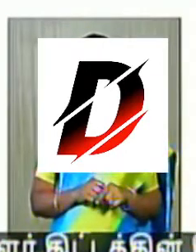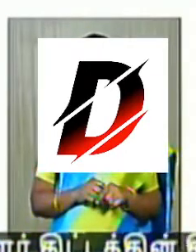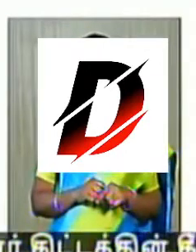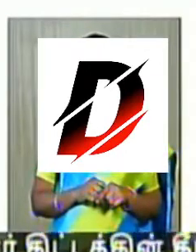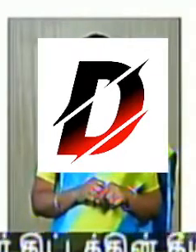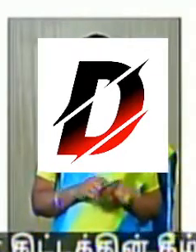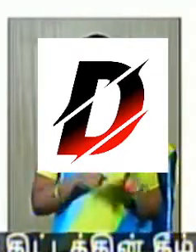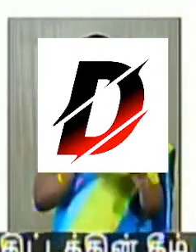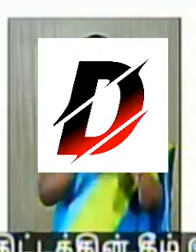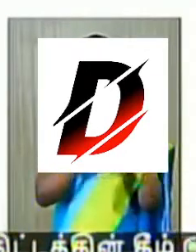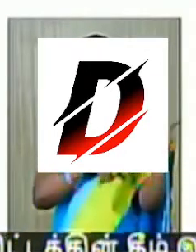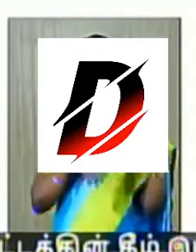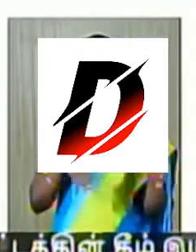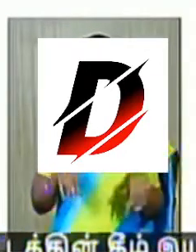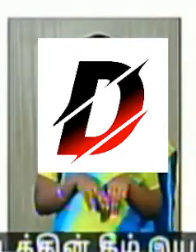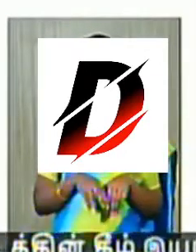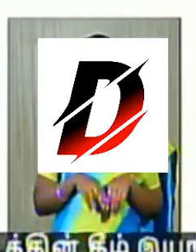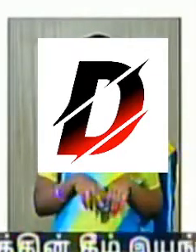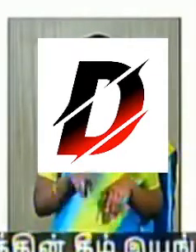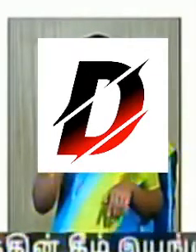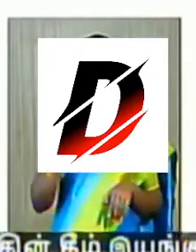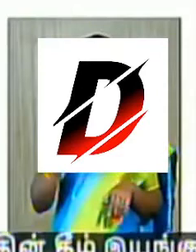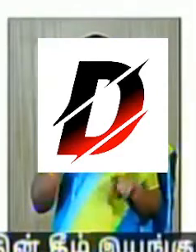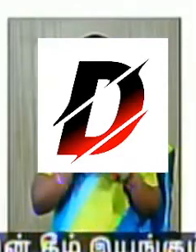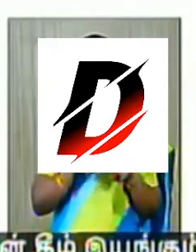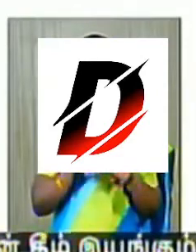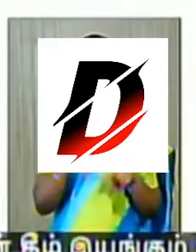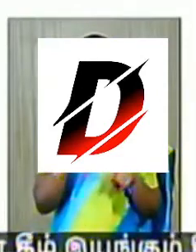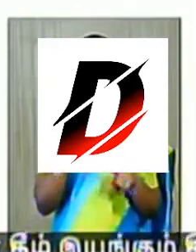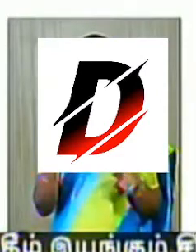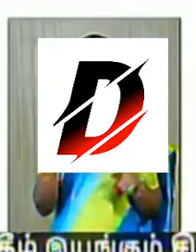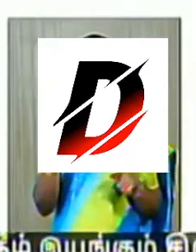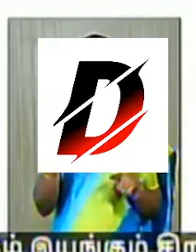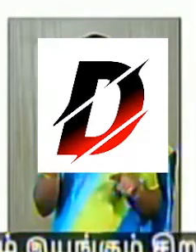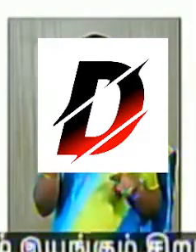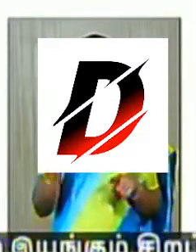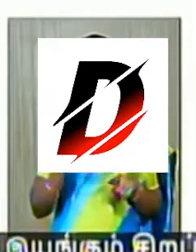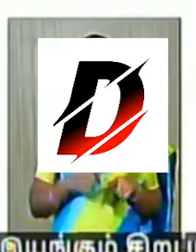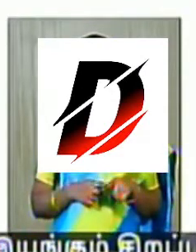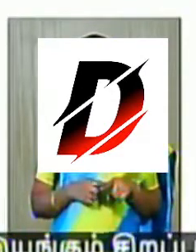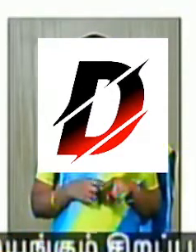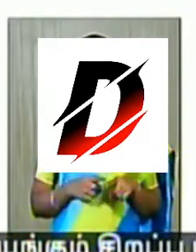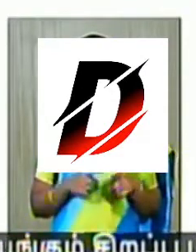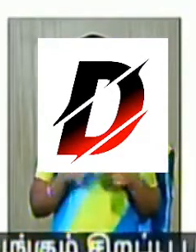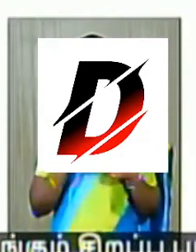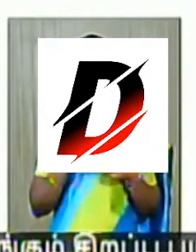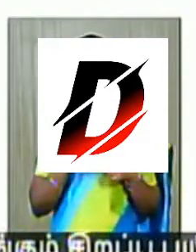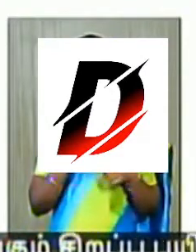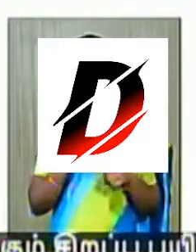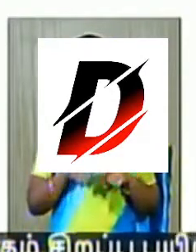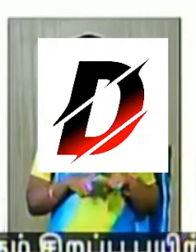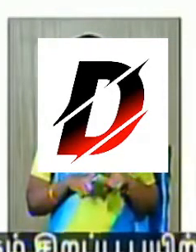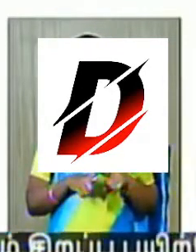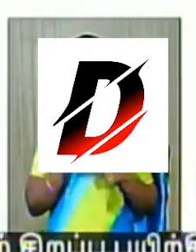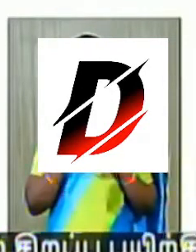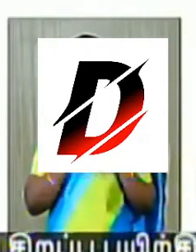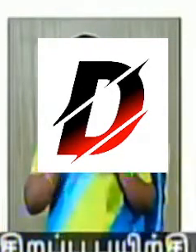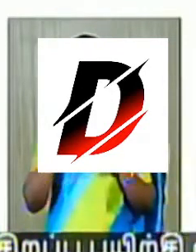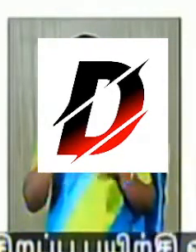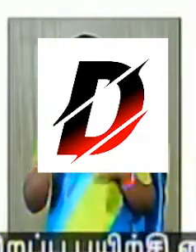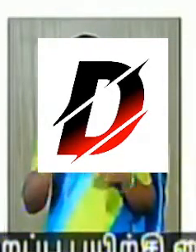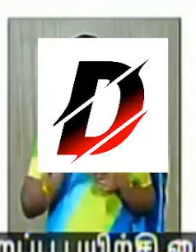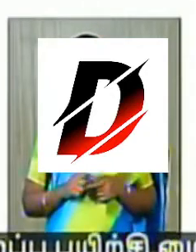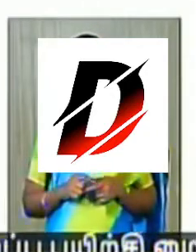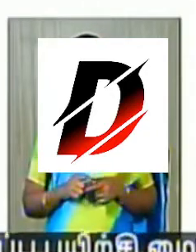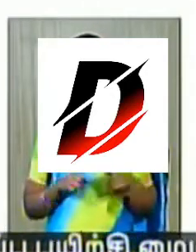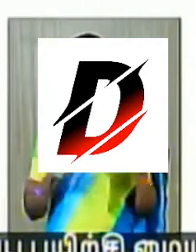பெருக்கிருக்கோம், பாருங்கள் ஒய் ஈக்குவல் டு டூ எக்ஸ் மைனஸ் த்ரீ இன்ட்டு எக்ஸ் ப்ளஸ் டூன்னு எடுத்துக்கிறோம். அதை டூ எக்ஸால் எக்ஸை